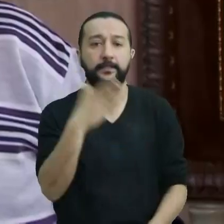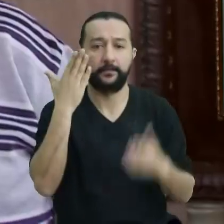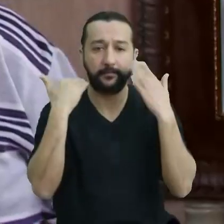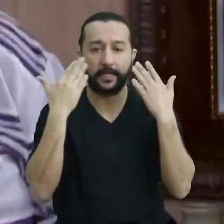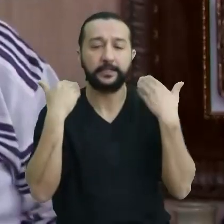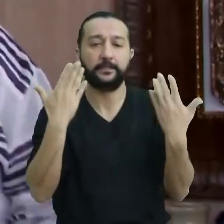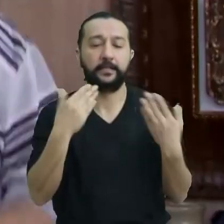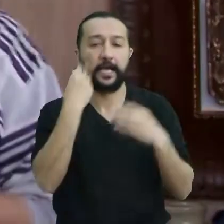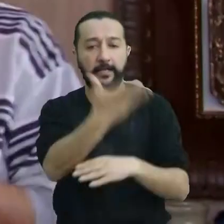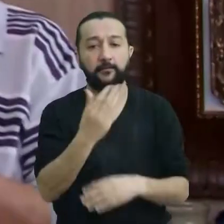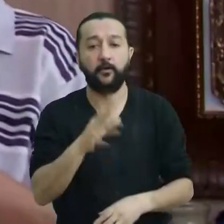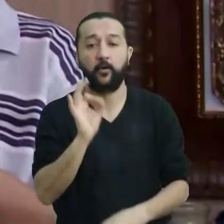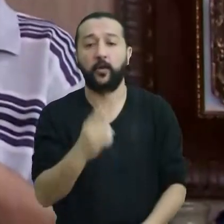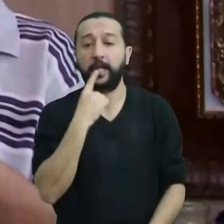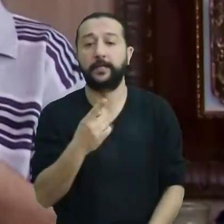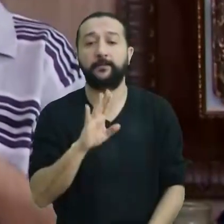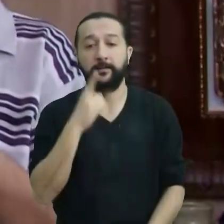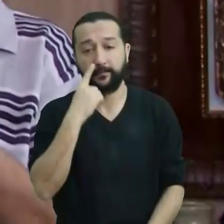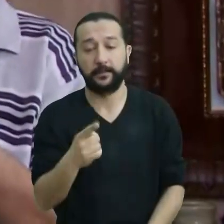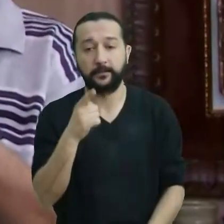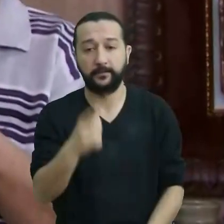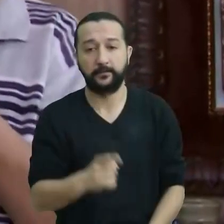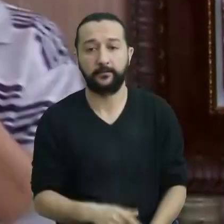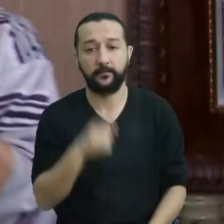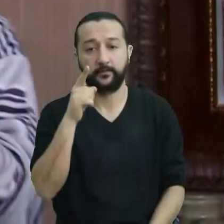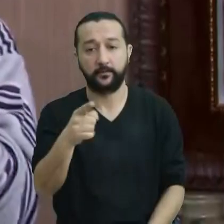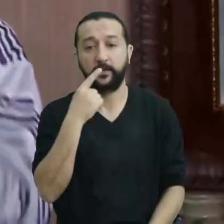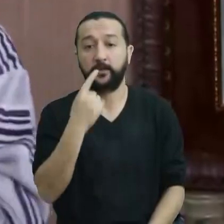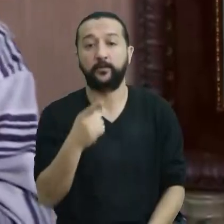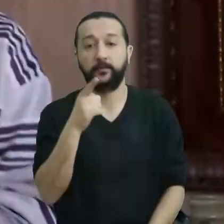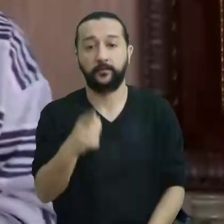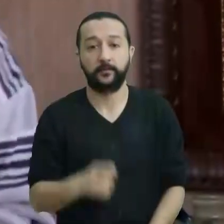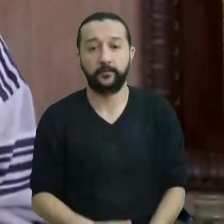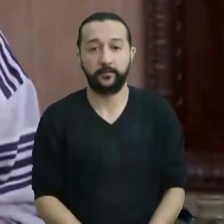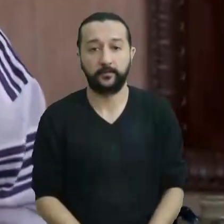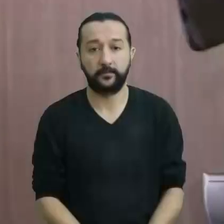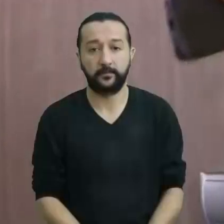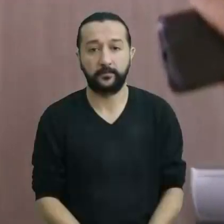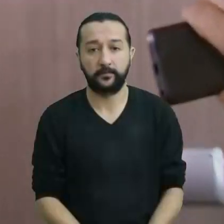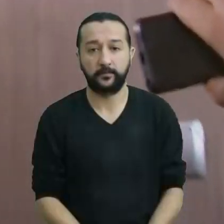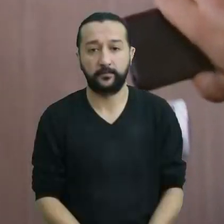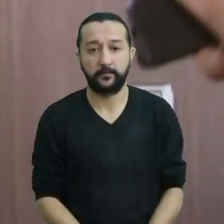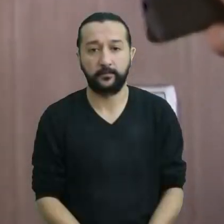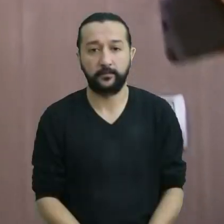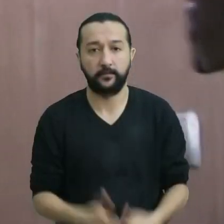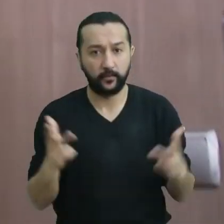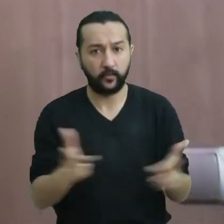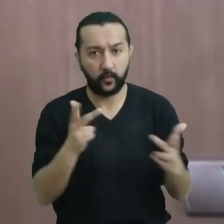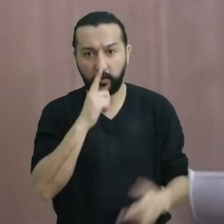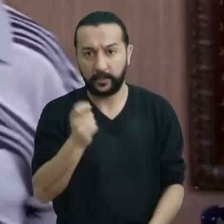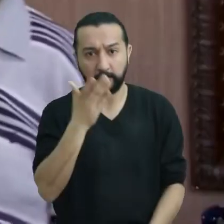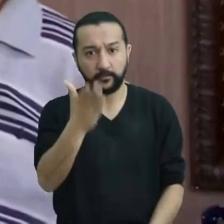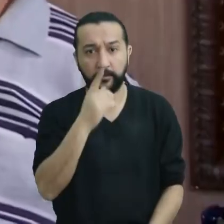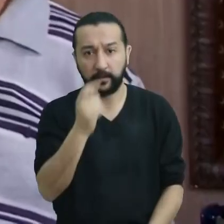bahçenin bir kenarına ya. Öyle değil mi? Bakın, şundan bahsediyorum. Cep telefonundan fotoğrafını gösterdi. Uy, lan nedir